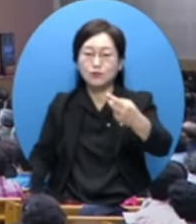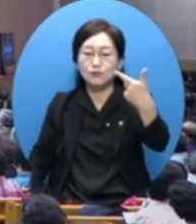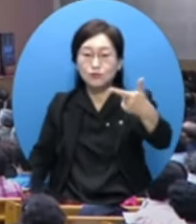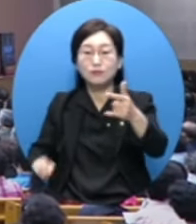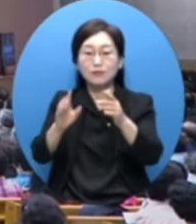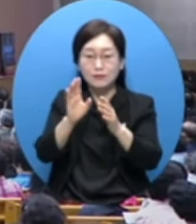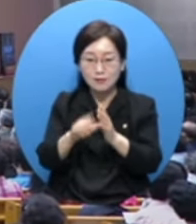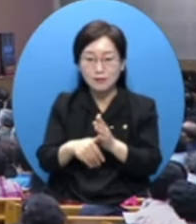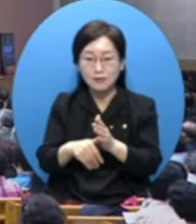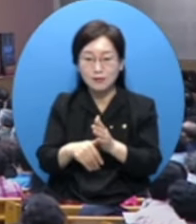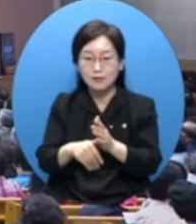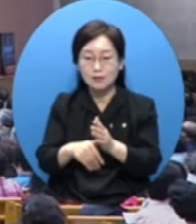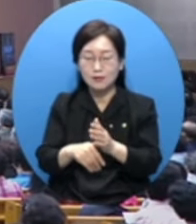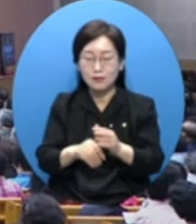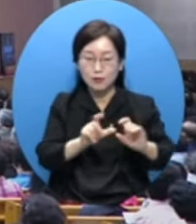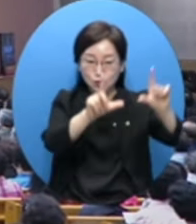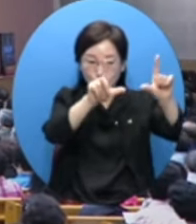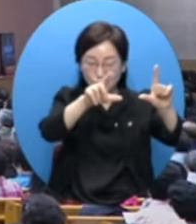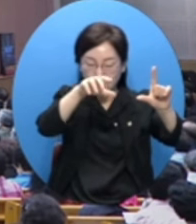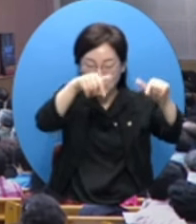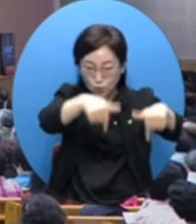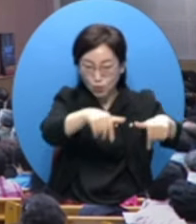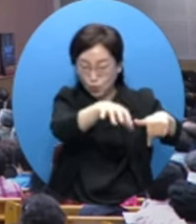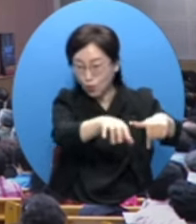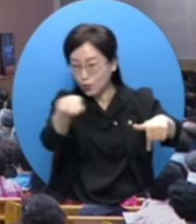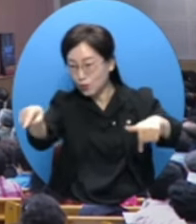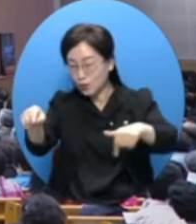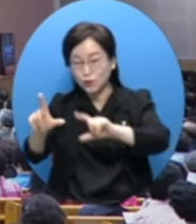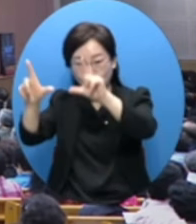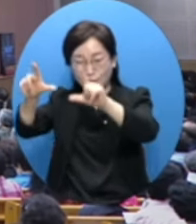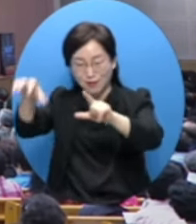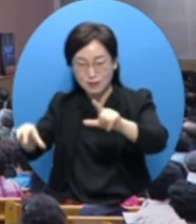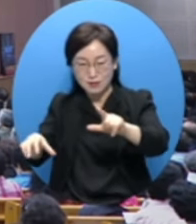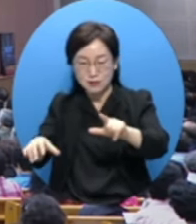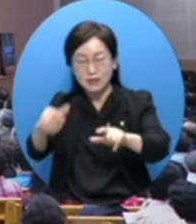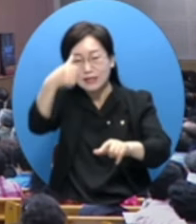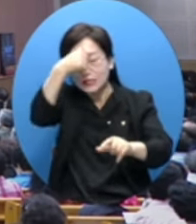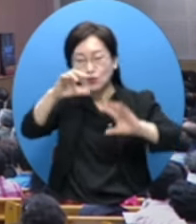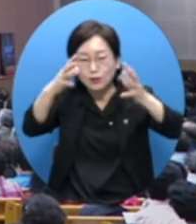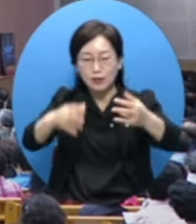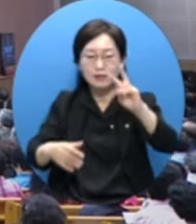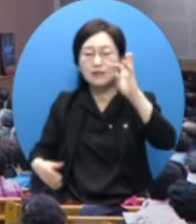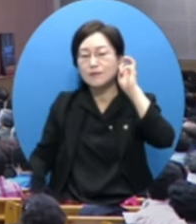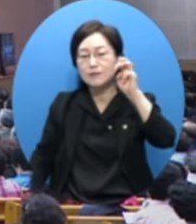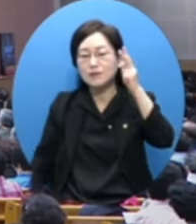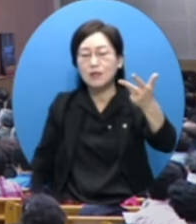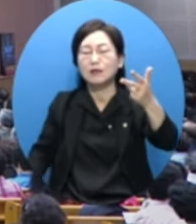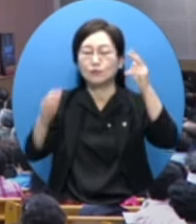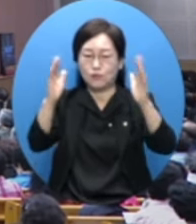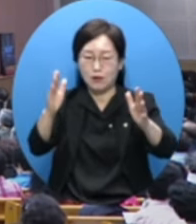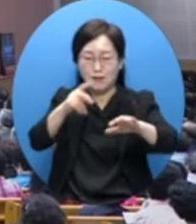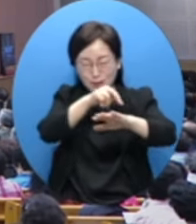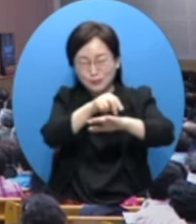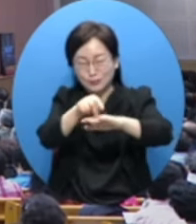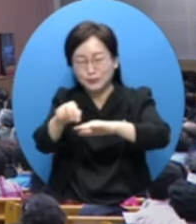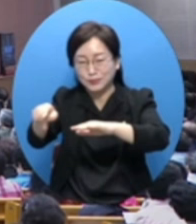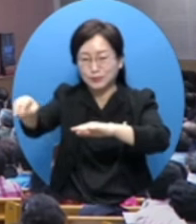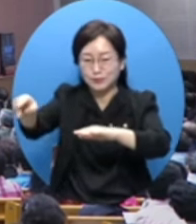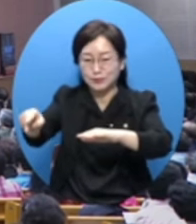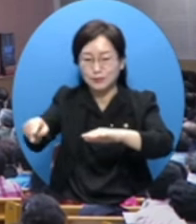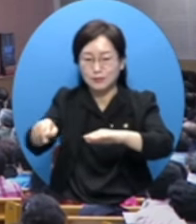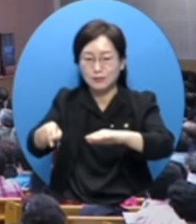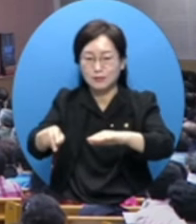2006년도에는 서쪽에서 동쪽으로 인도 전체를 37일 동안 횡단하면서 땅밟기 기도를 합니다. 그